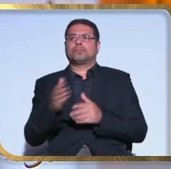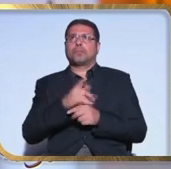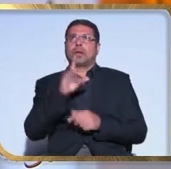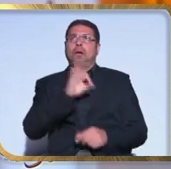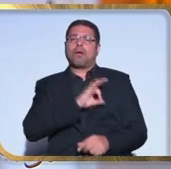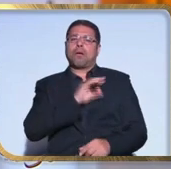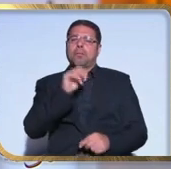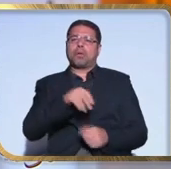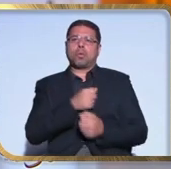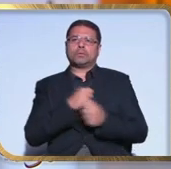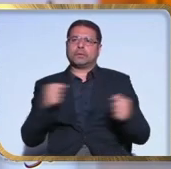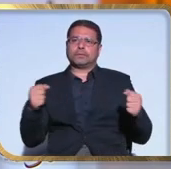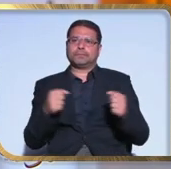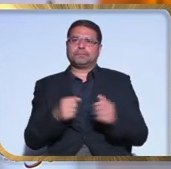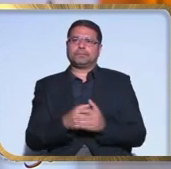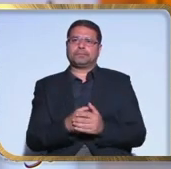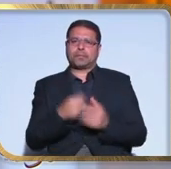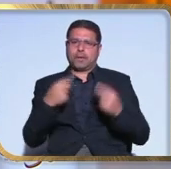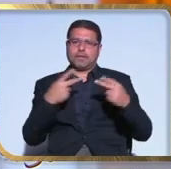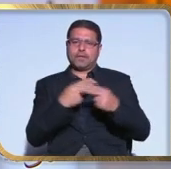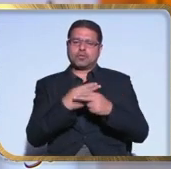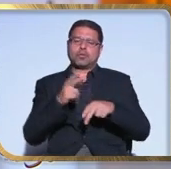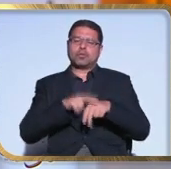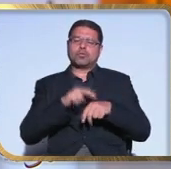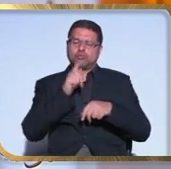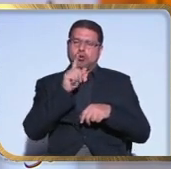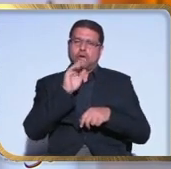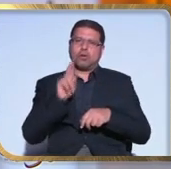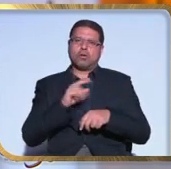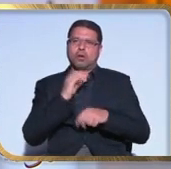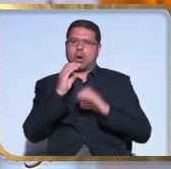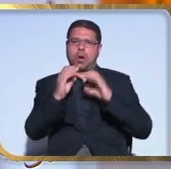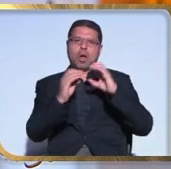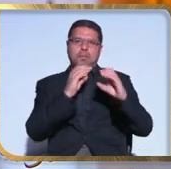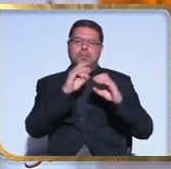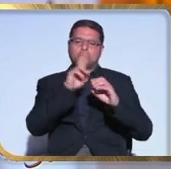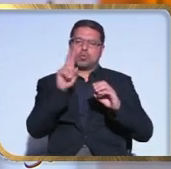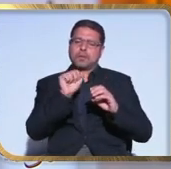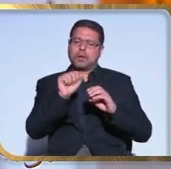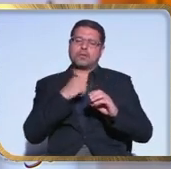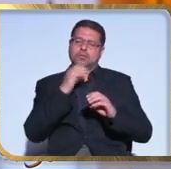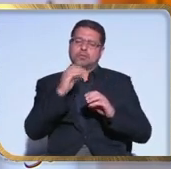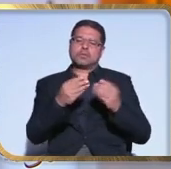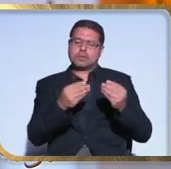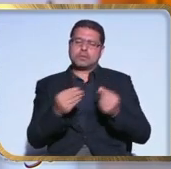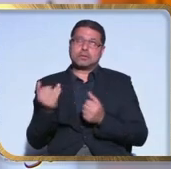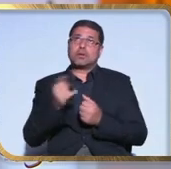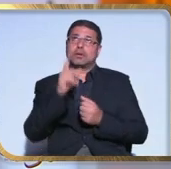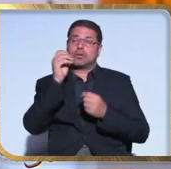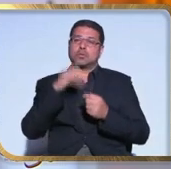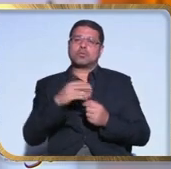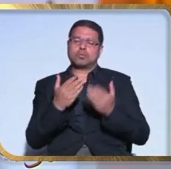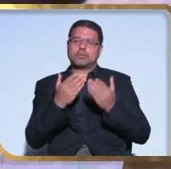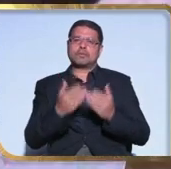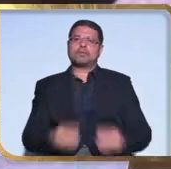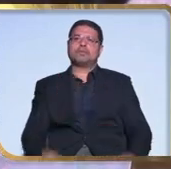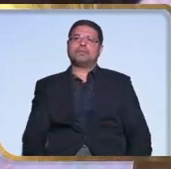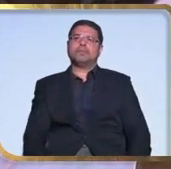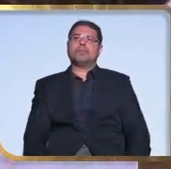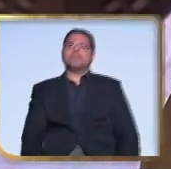الله رحمه واسعه هنطلع الفاصل وبعد الفاصل ان شاء الله نبدا في ارد على اسئله حضراتكم بتيسير الله تعالى واذن